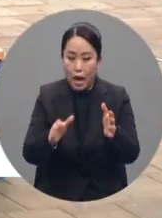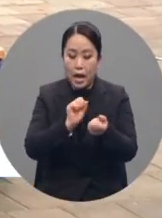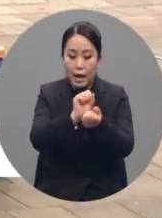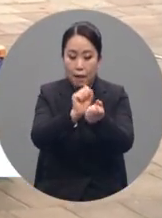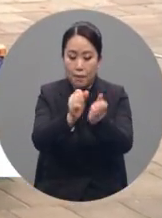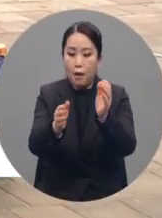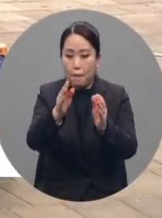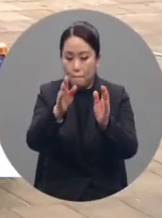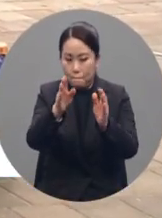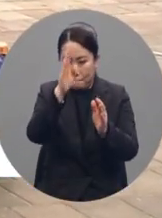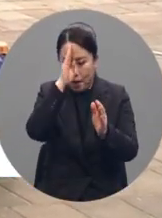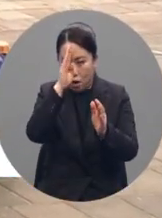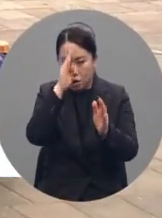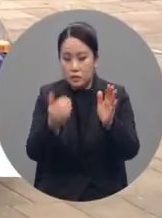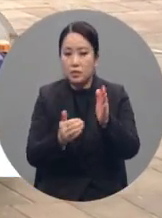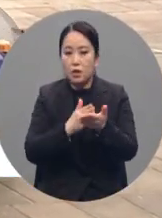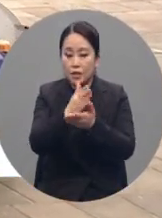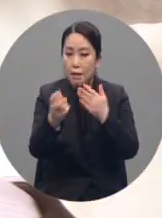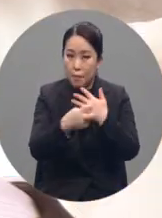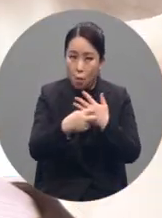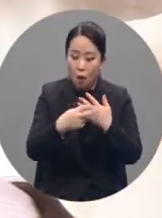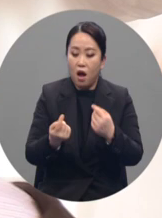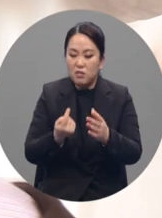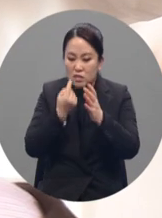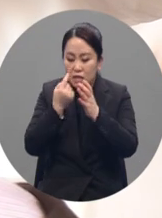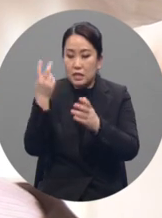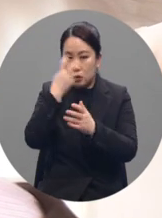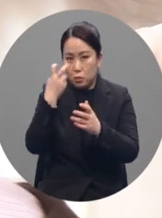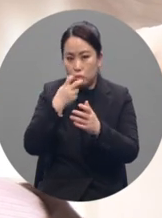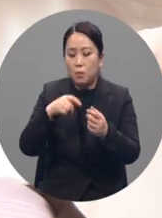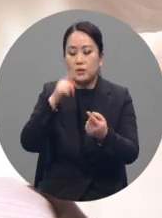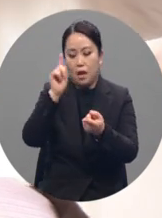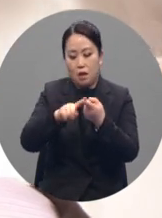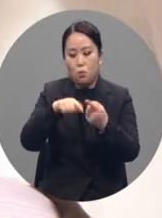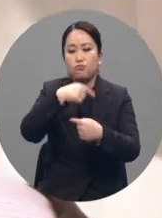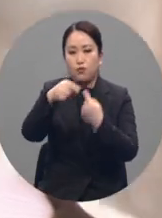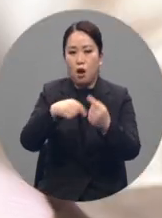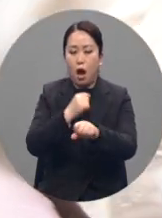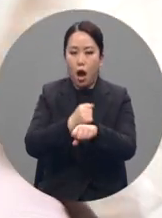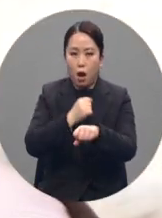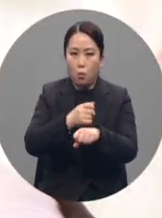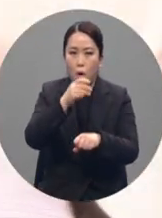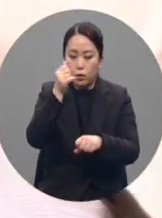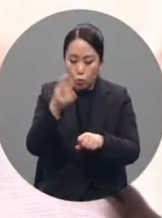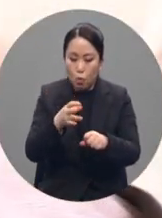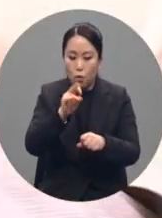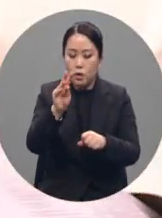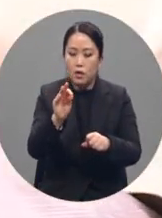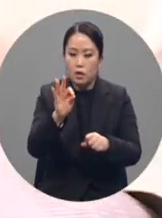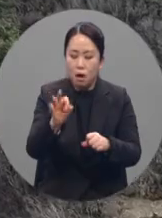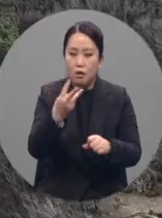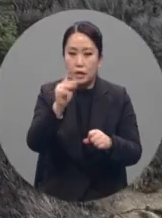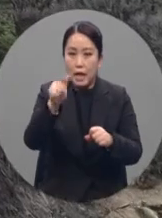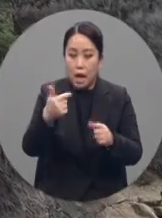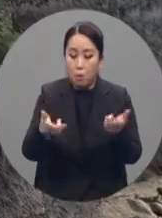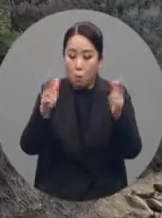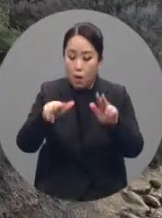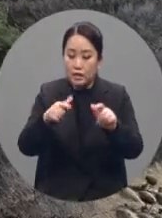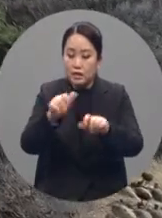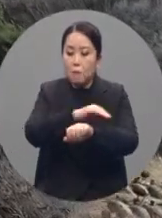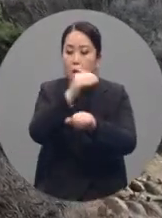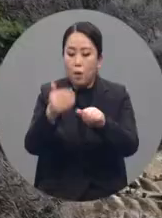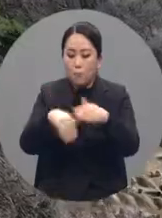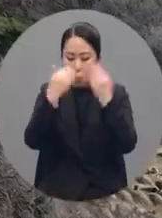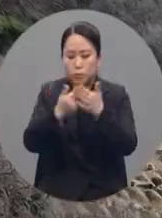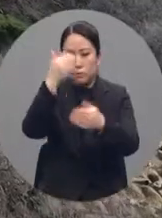병원과 선별 진료소 등을 정상적으로 운영하고 영락공원 등 봉안 묘지 시설을 전면 폐쇄하고 온라인